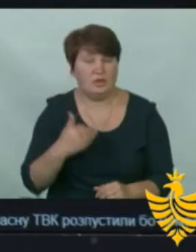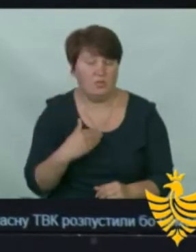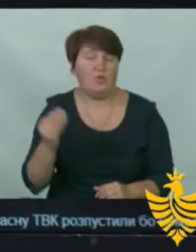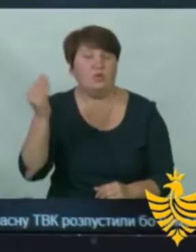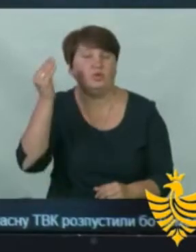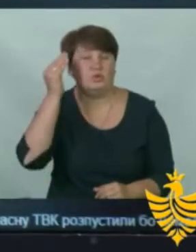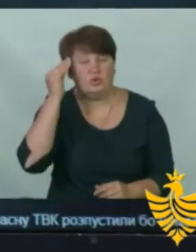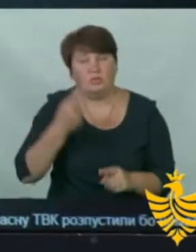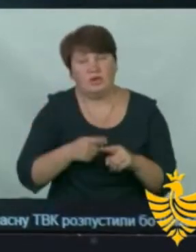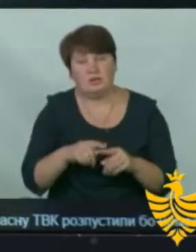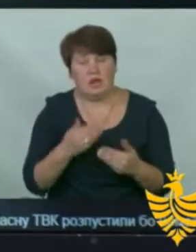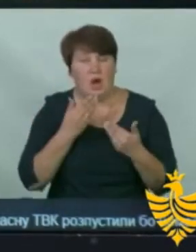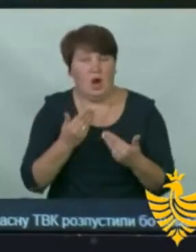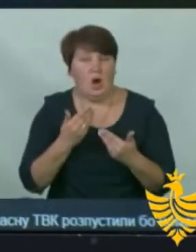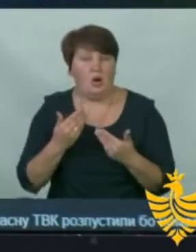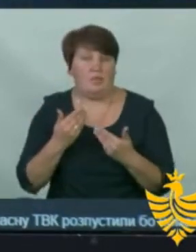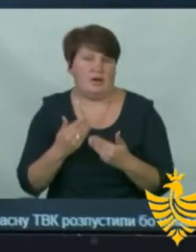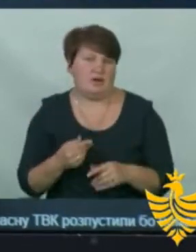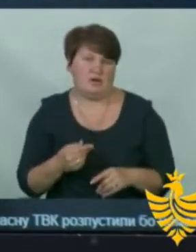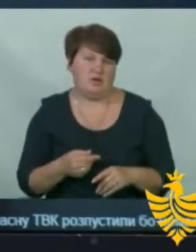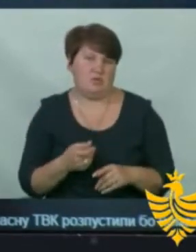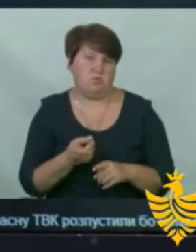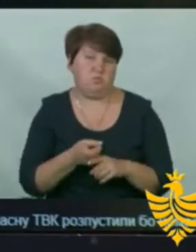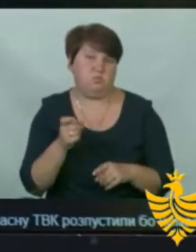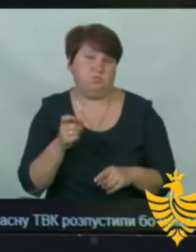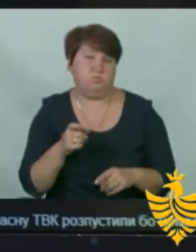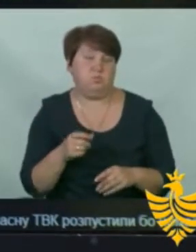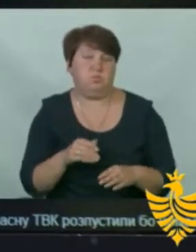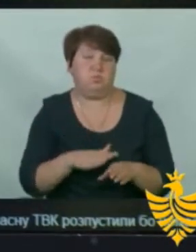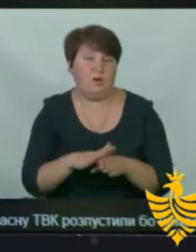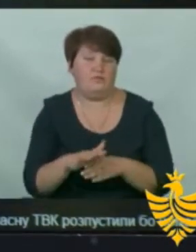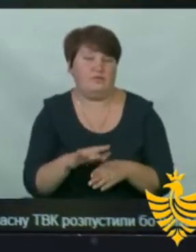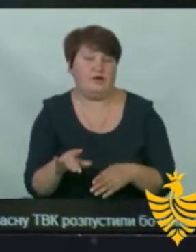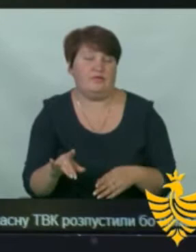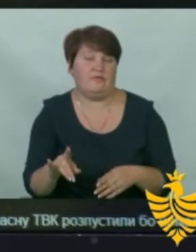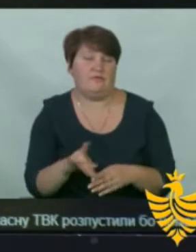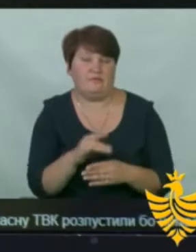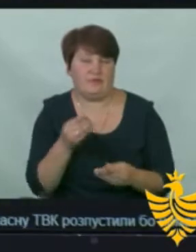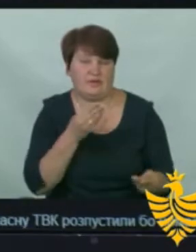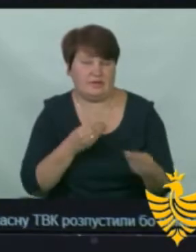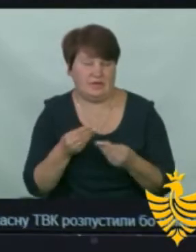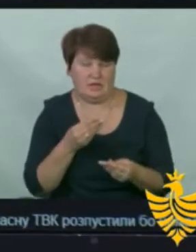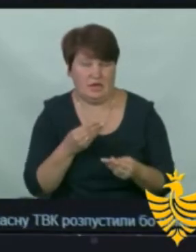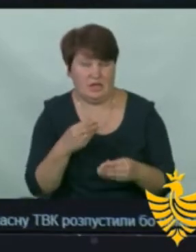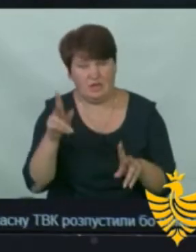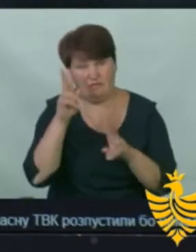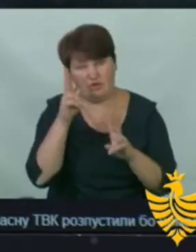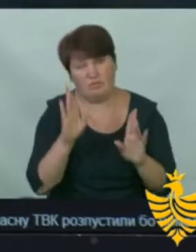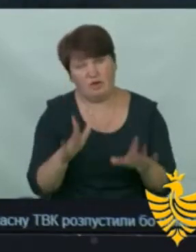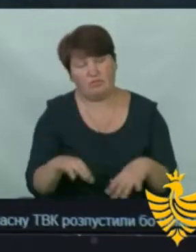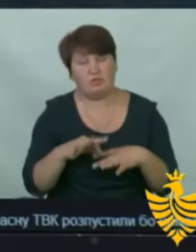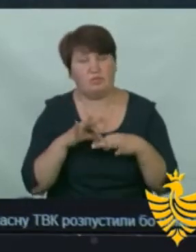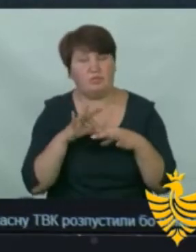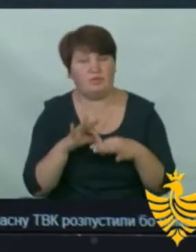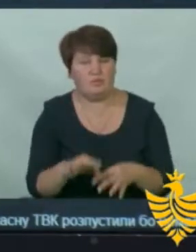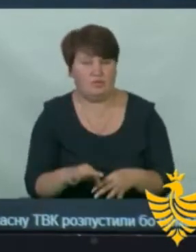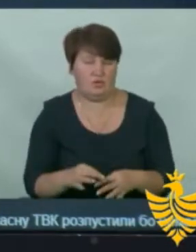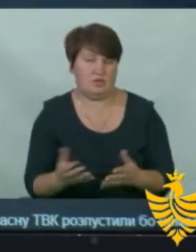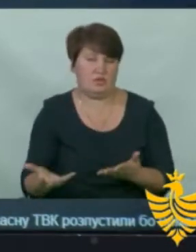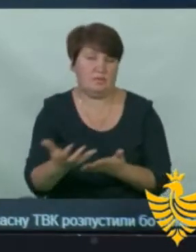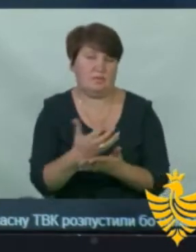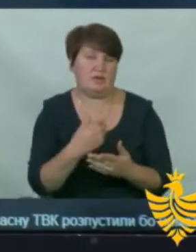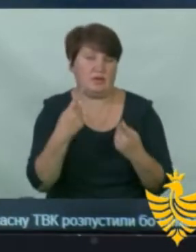На мою думку, це опитування повна фікція, тому що ви бачите, невідомо, як воно буде відбуватися, збір інформації